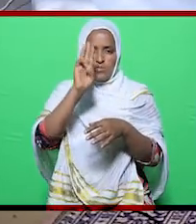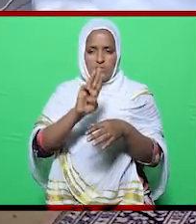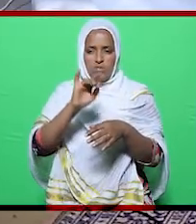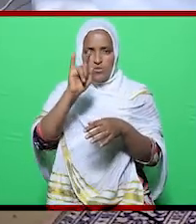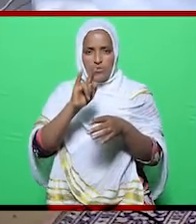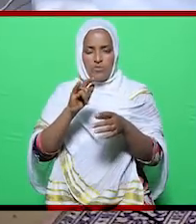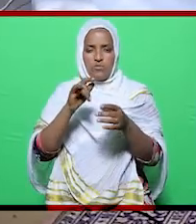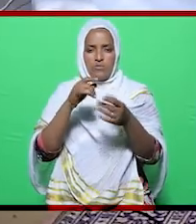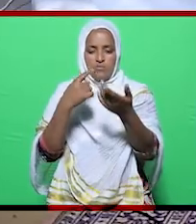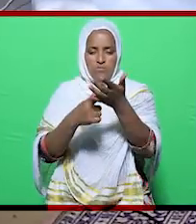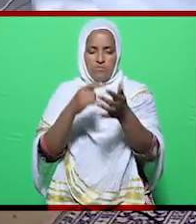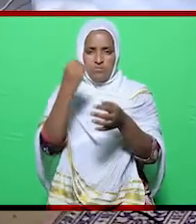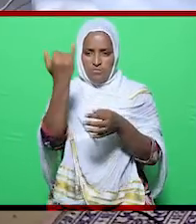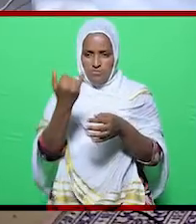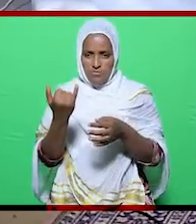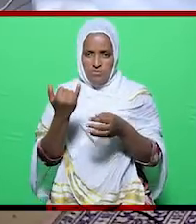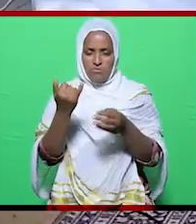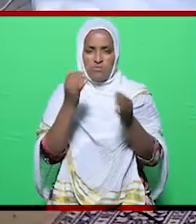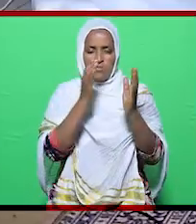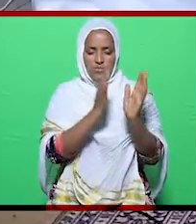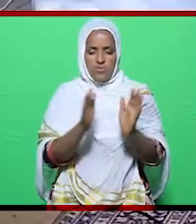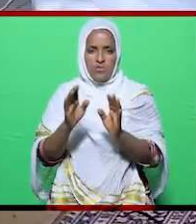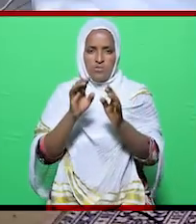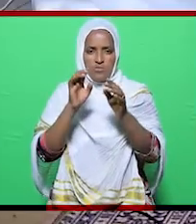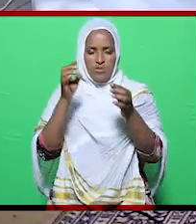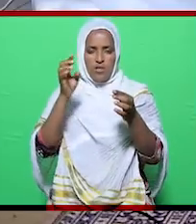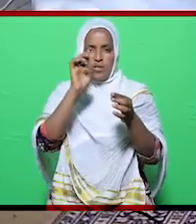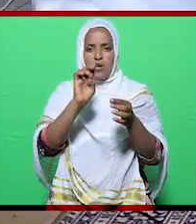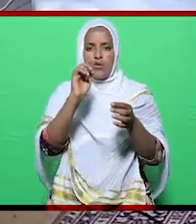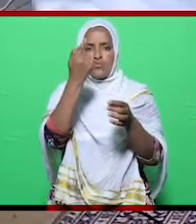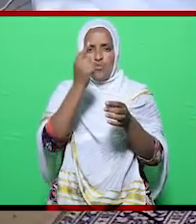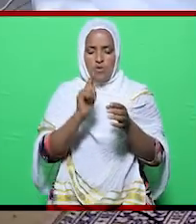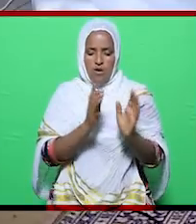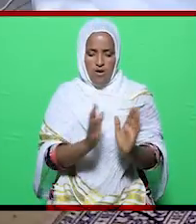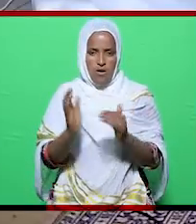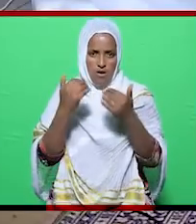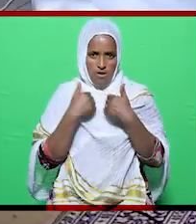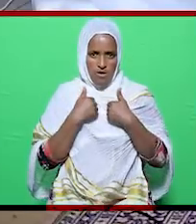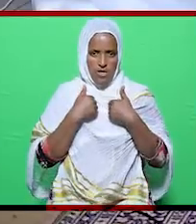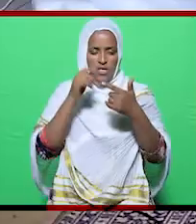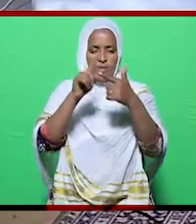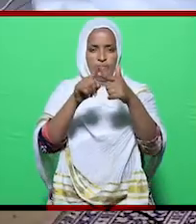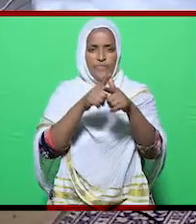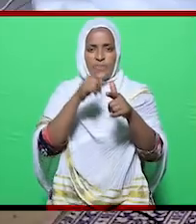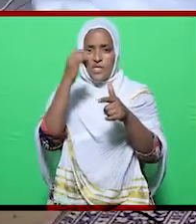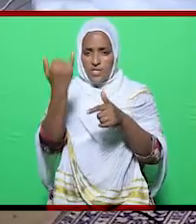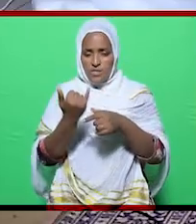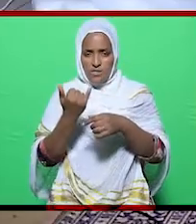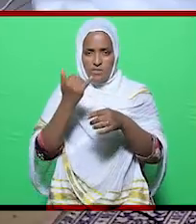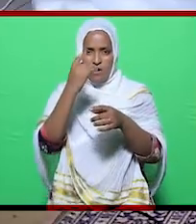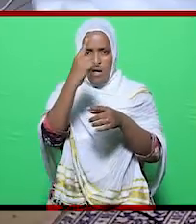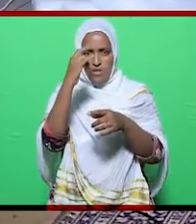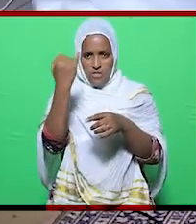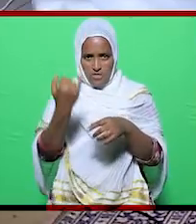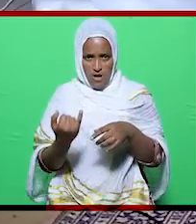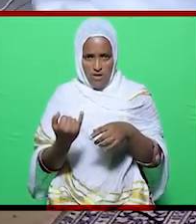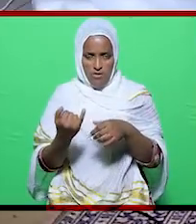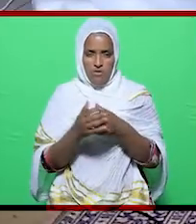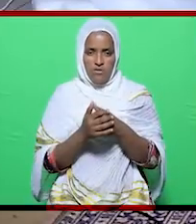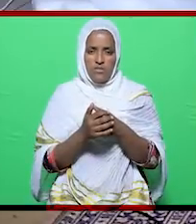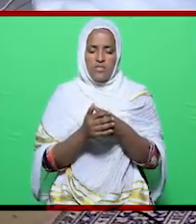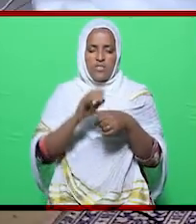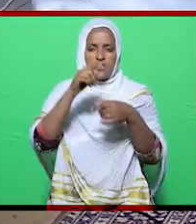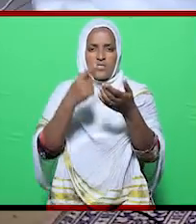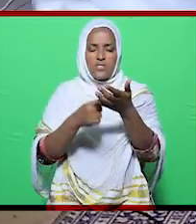ስለ ሥዕል አይኮኖግራፊ ብለው የደነገጉት የቀነኑት ቀኖና አለ። እንግዲህ ሥዕል ሲሳል አንድ